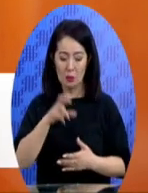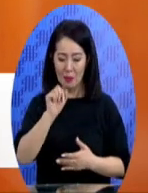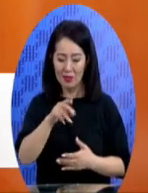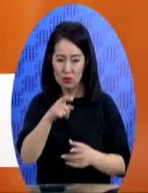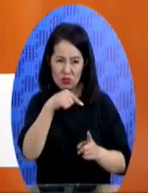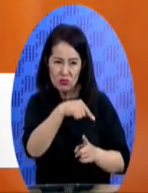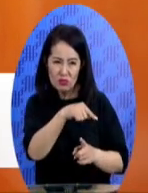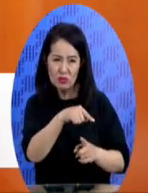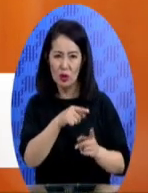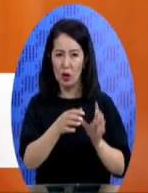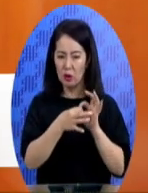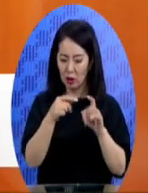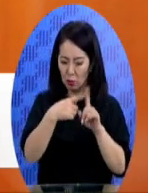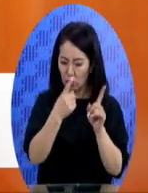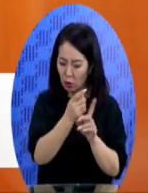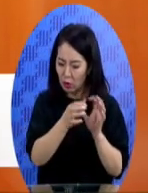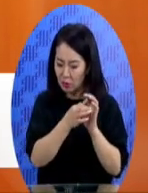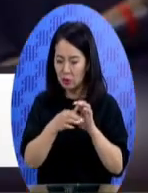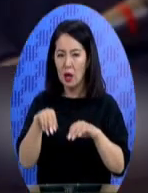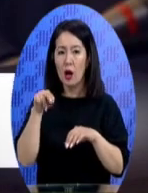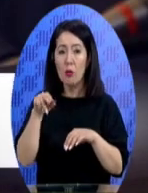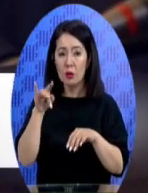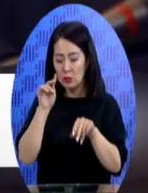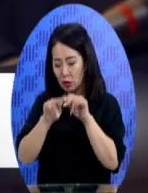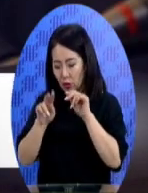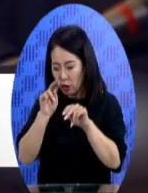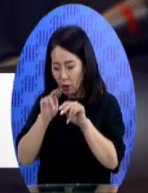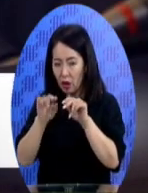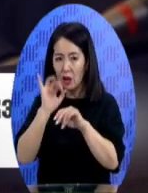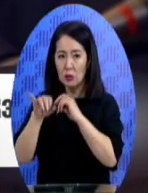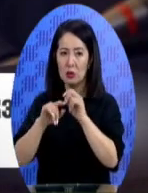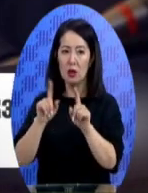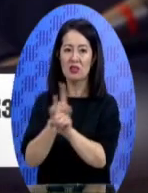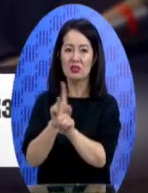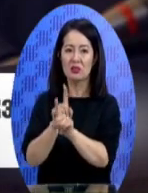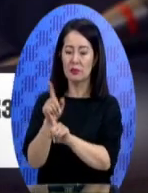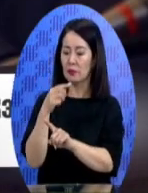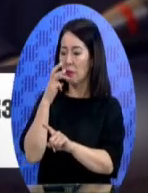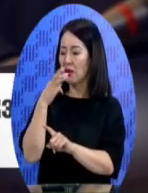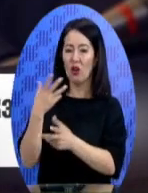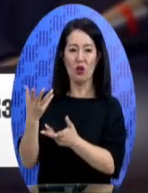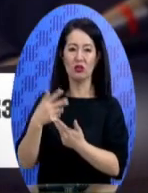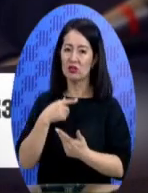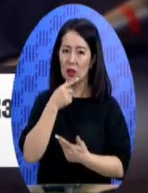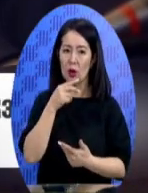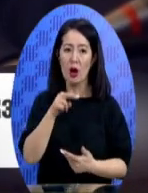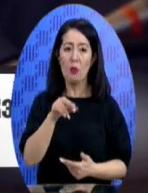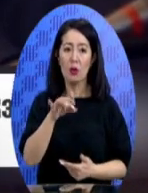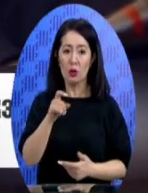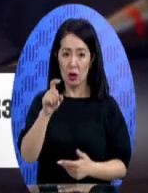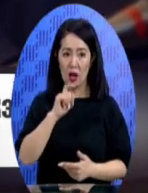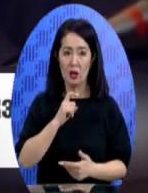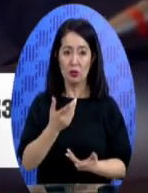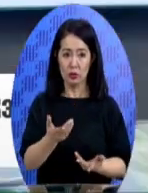талаар улсын прокурор ерөнхий газраас тодруулахад мөрдөн байцаалт явагдаж байгаа учраас дэлгэрэнгүй мэдээлэл өгөх боломжгүй гэсэн юм аа.